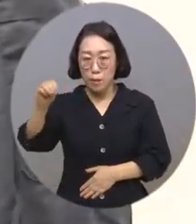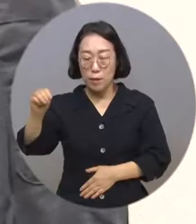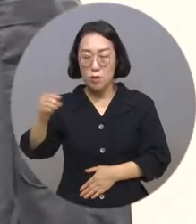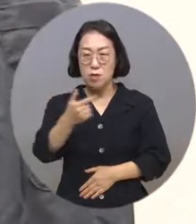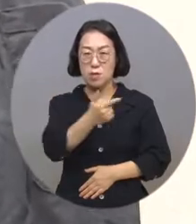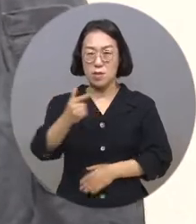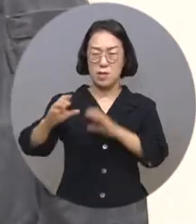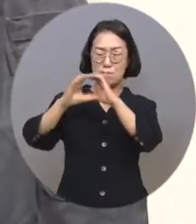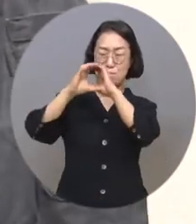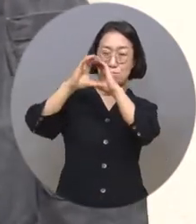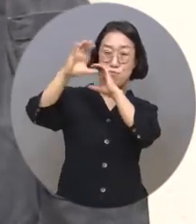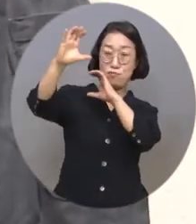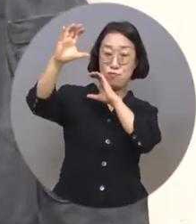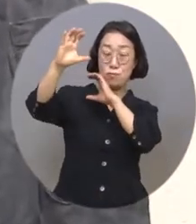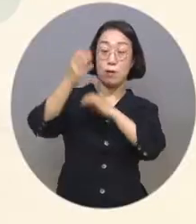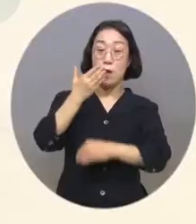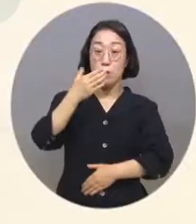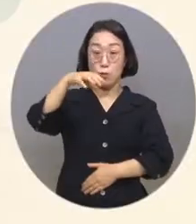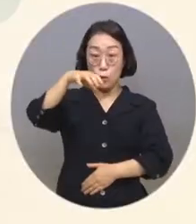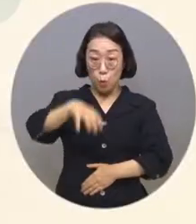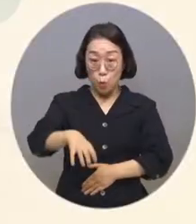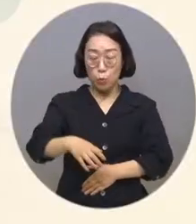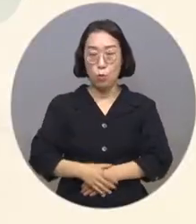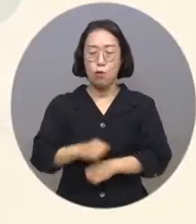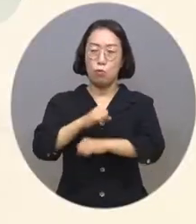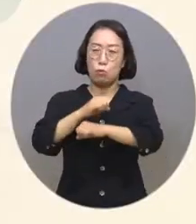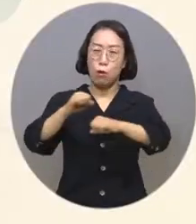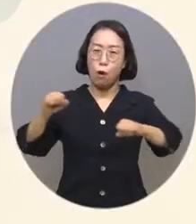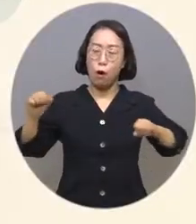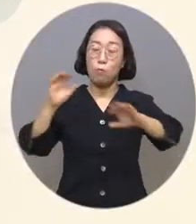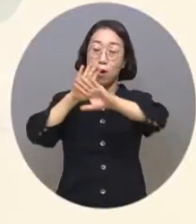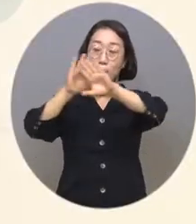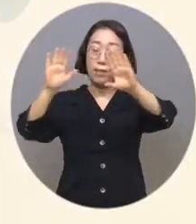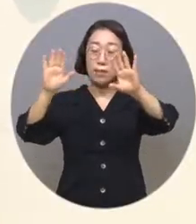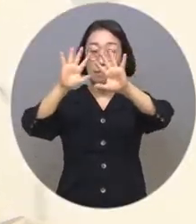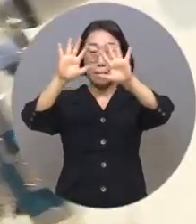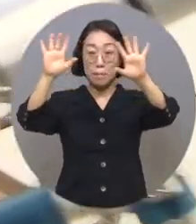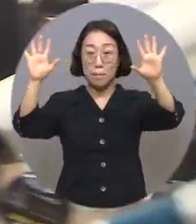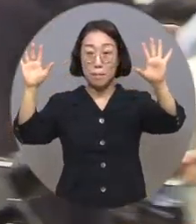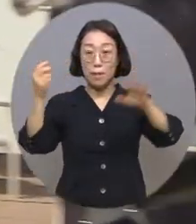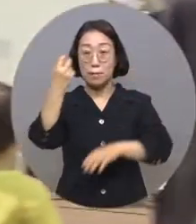망원경이 있는 주관측실과 광활한 우주의 신비로움을 온몸으로